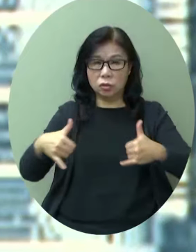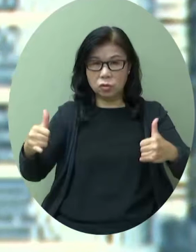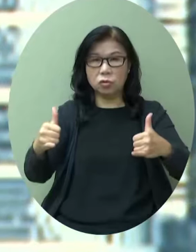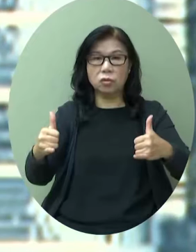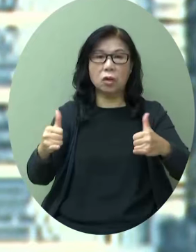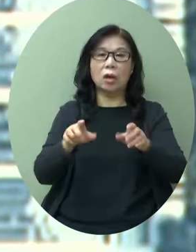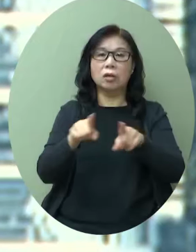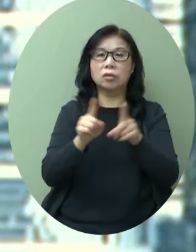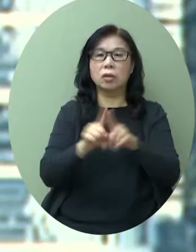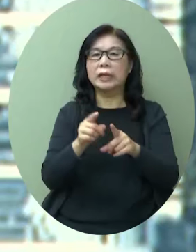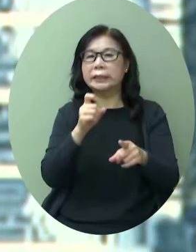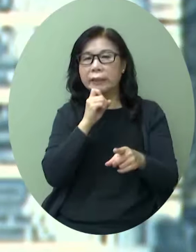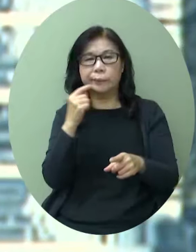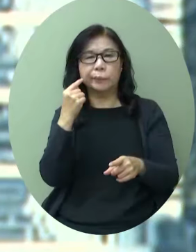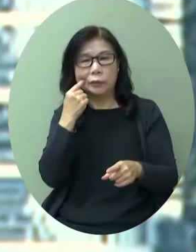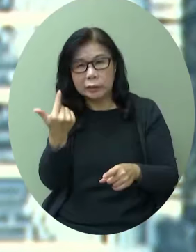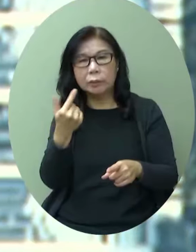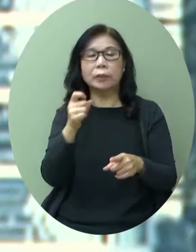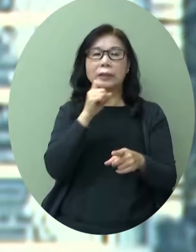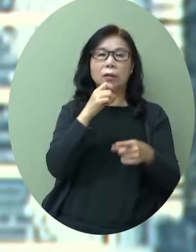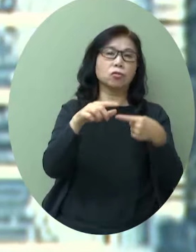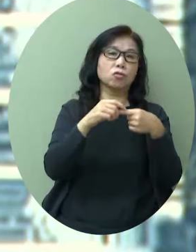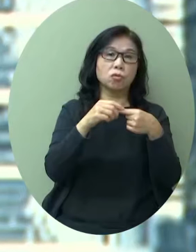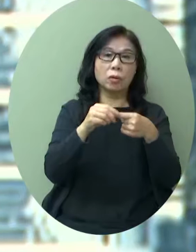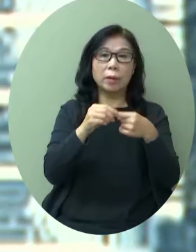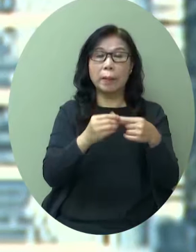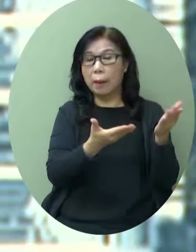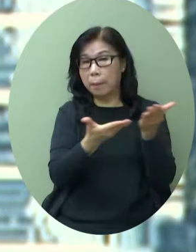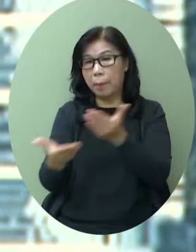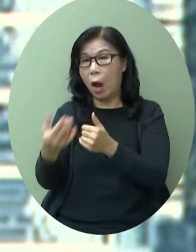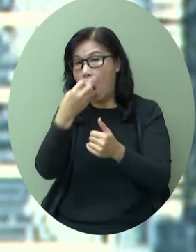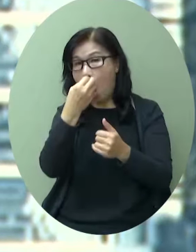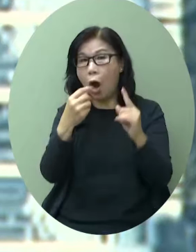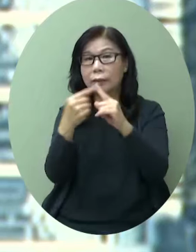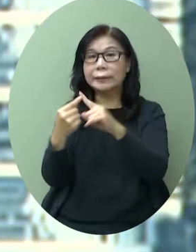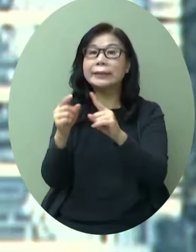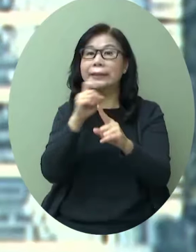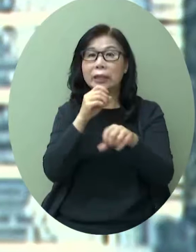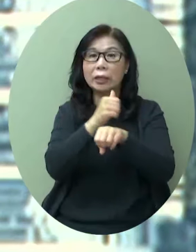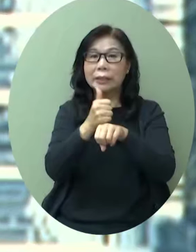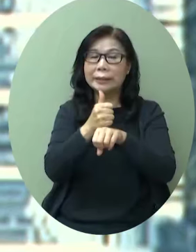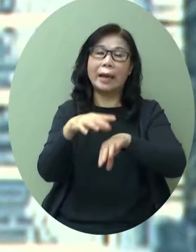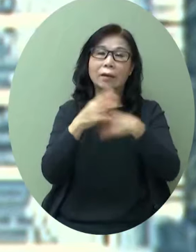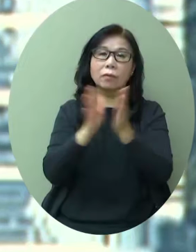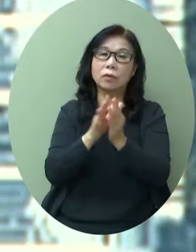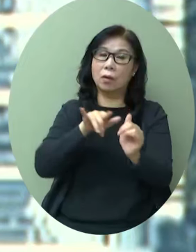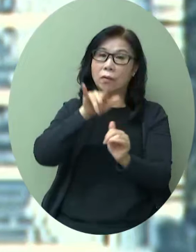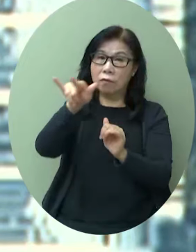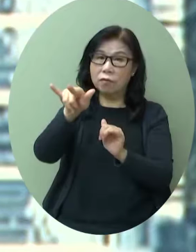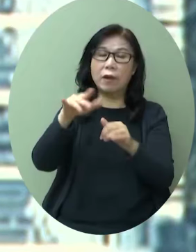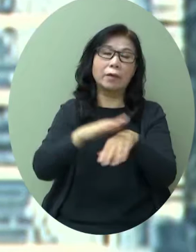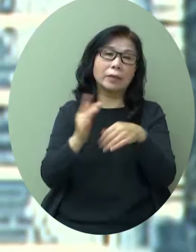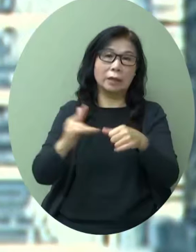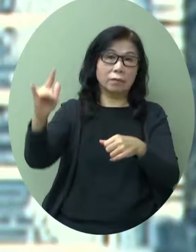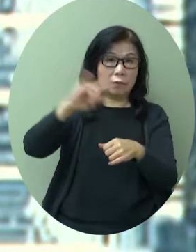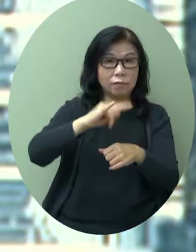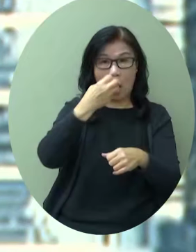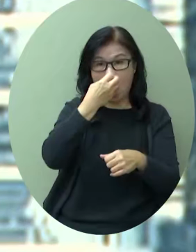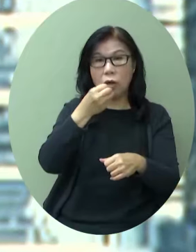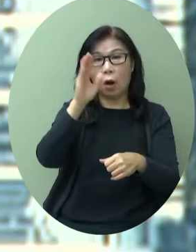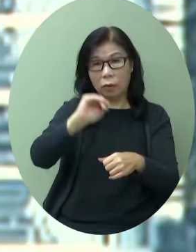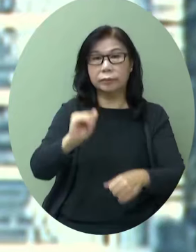緊時鬆，亦都盡量呢可以俾翻香港市民有一啲機會外出同埋翻嚟嚇。咁